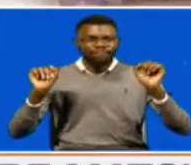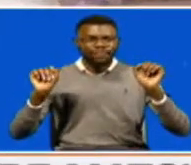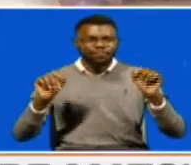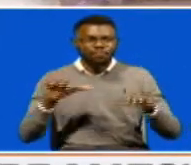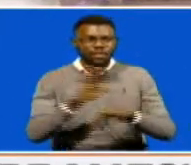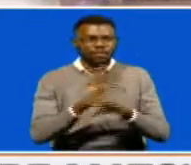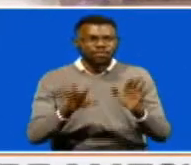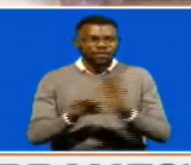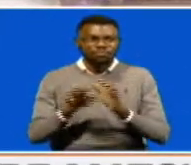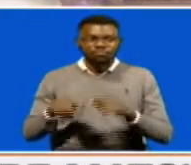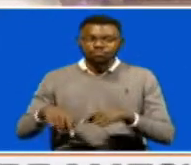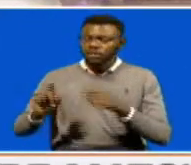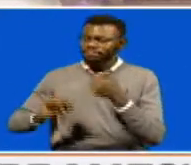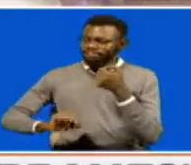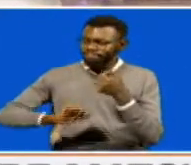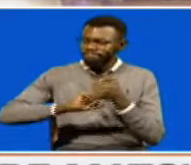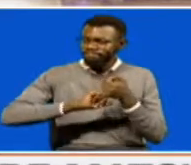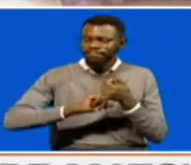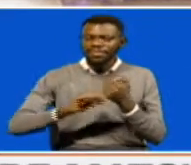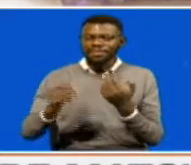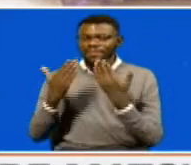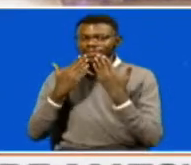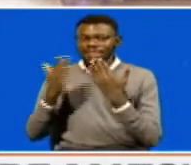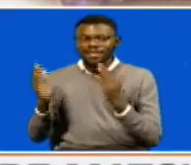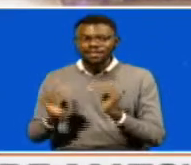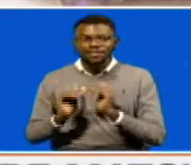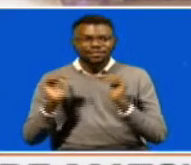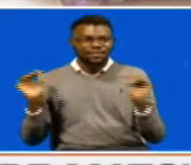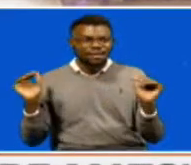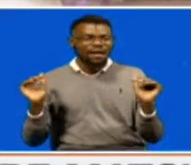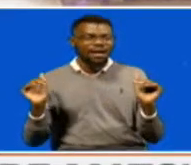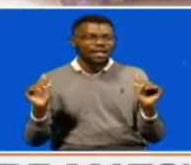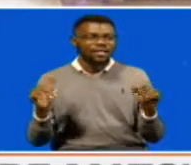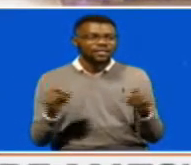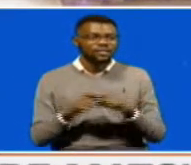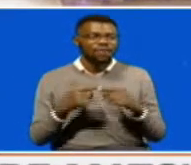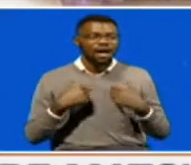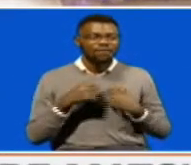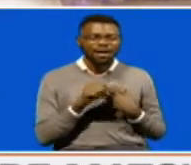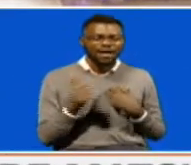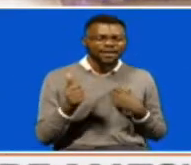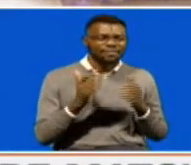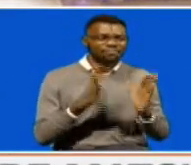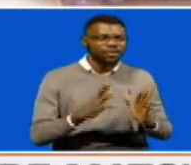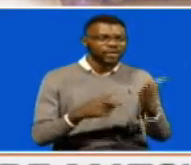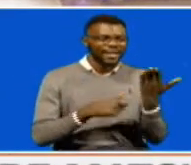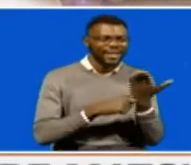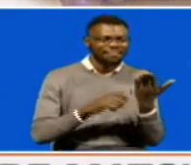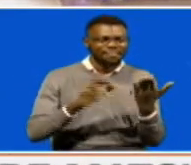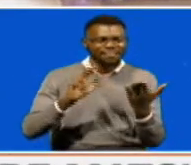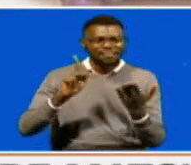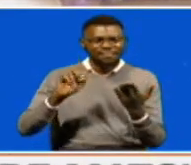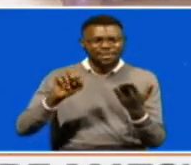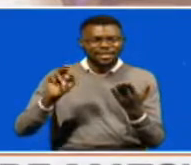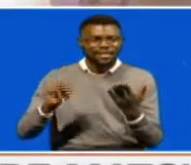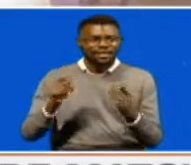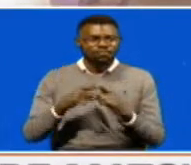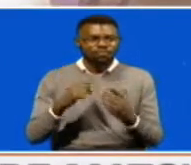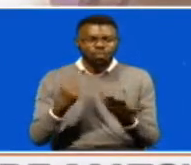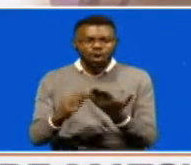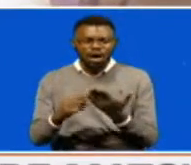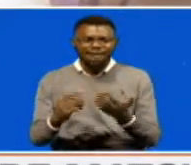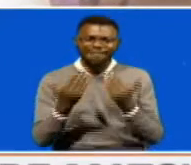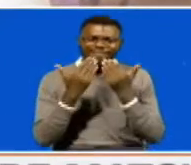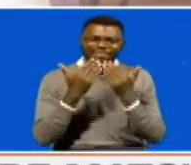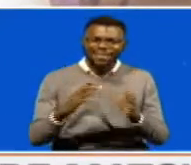Wao wananisimamia na nasema asante sana. Kama iko Kenneth anatoka Uganda. Company hiyo asante sana